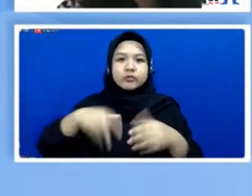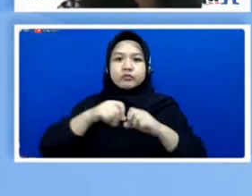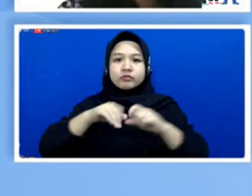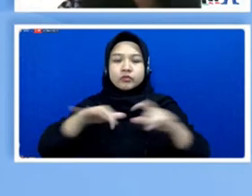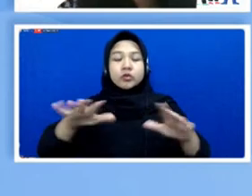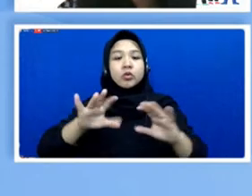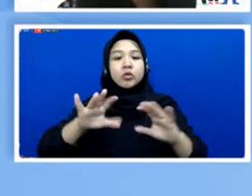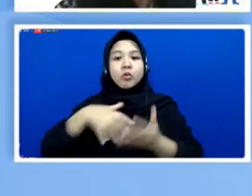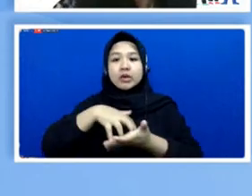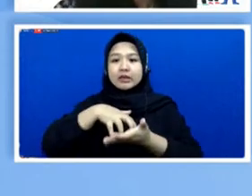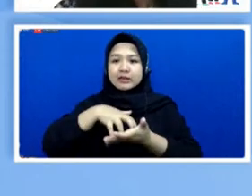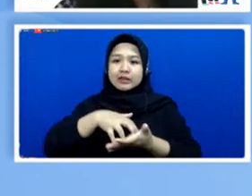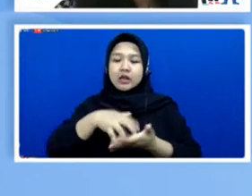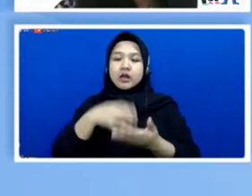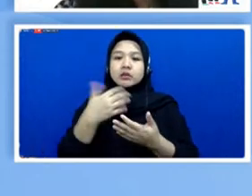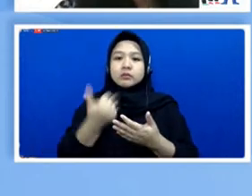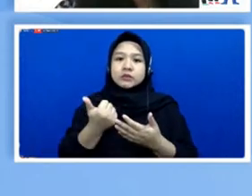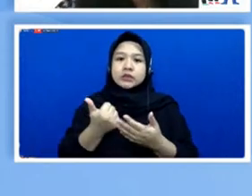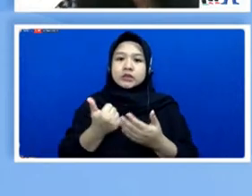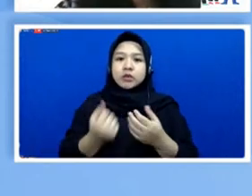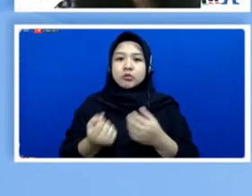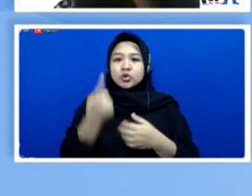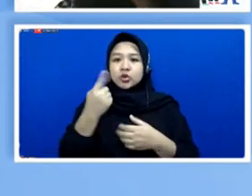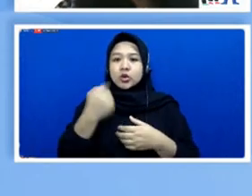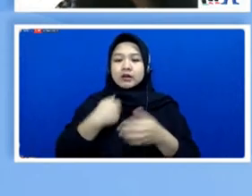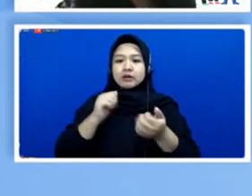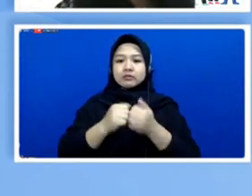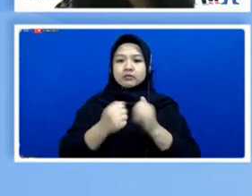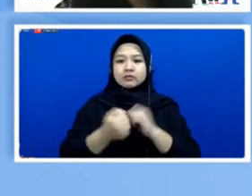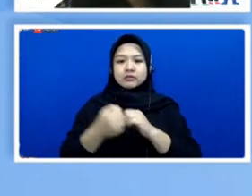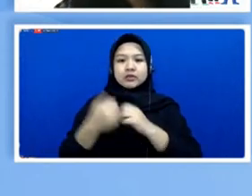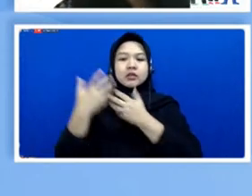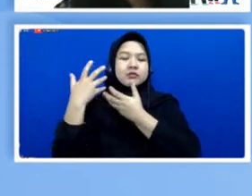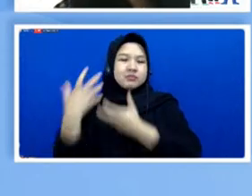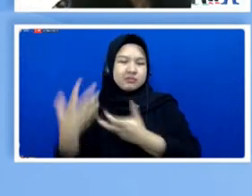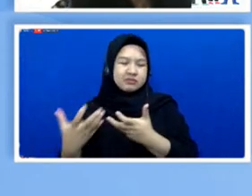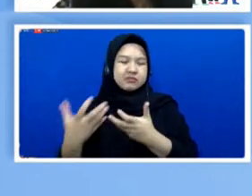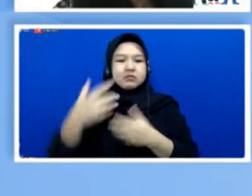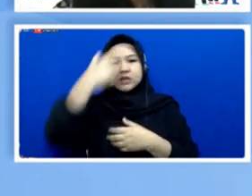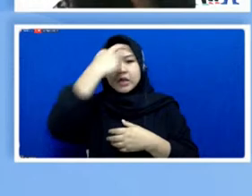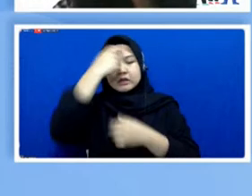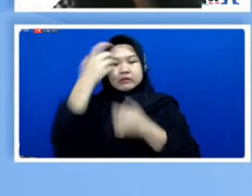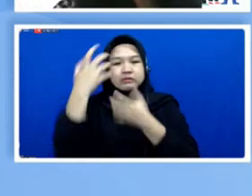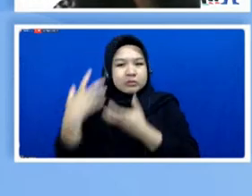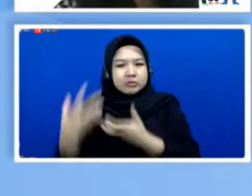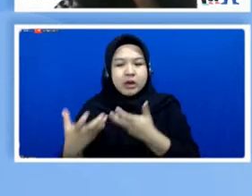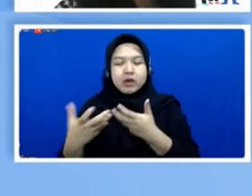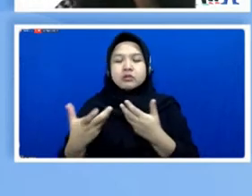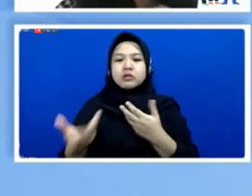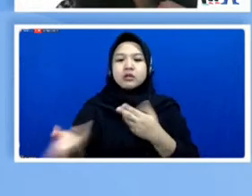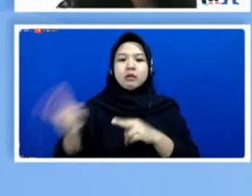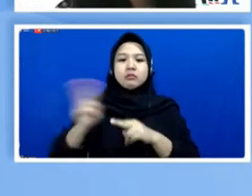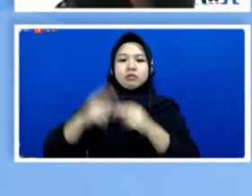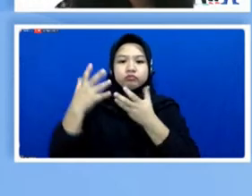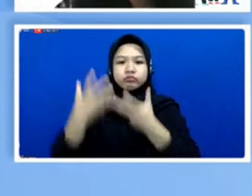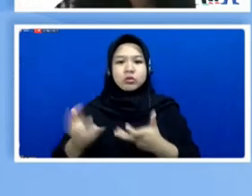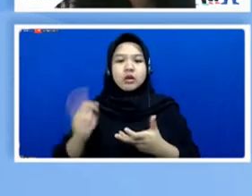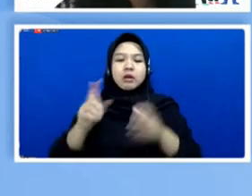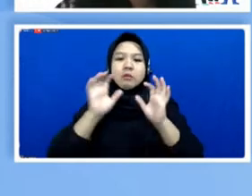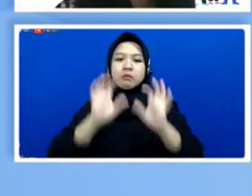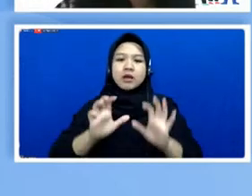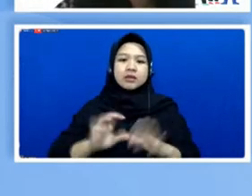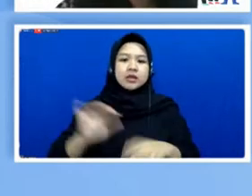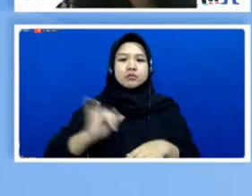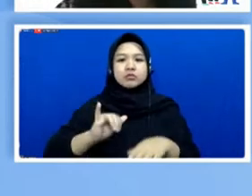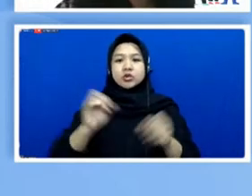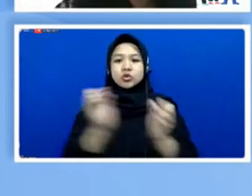di mana akan menyebabkan peningkatan burden of disease pada populasi rentan ini meningkat, akan banyak seperti tadi,